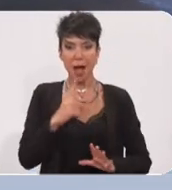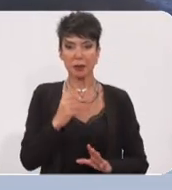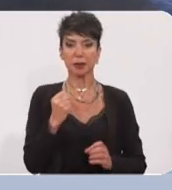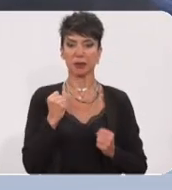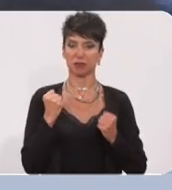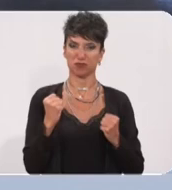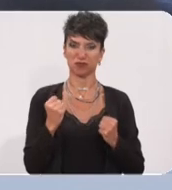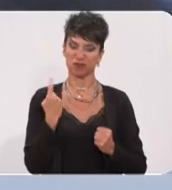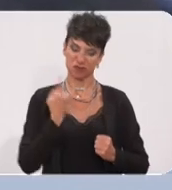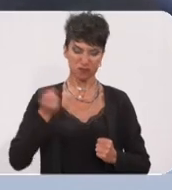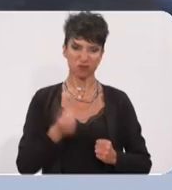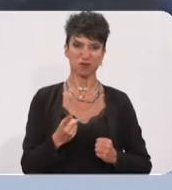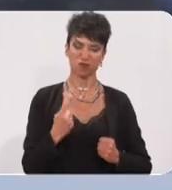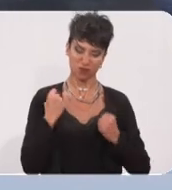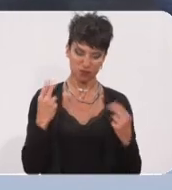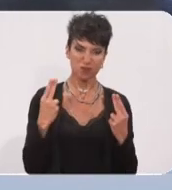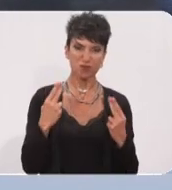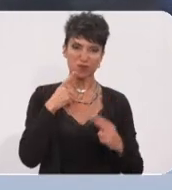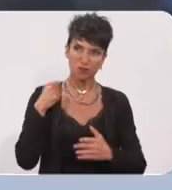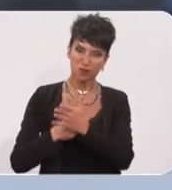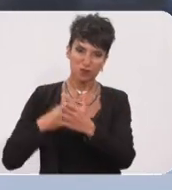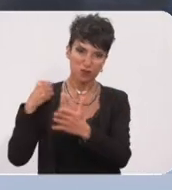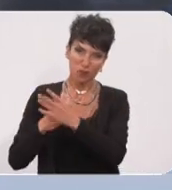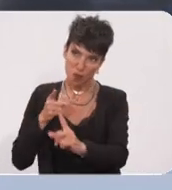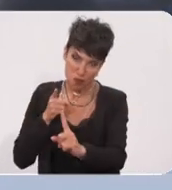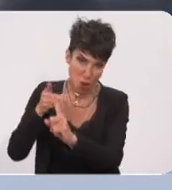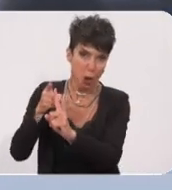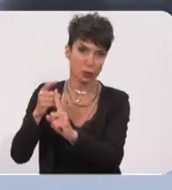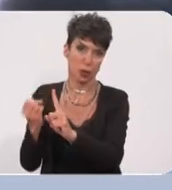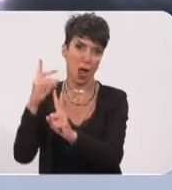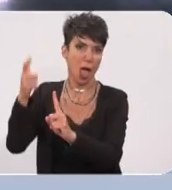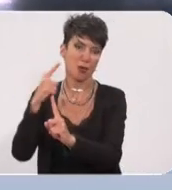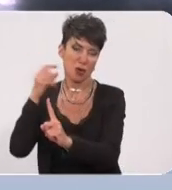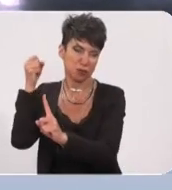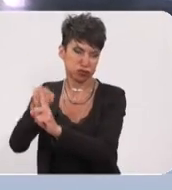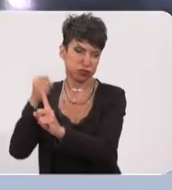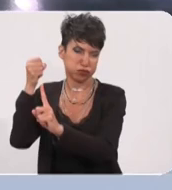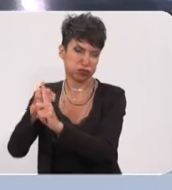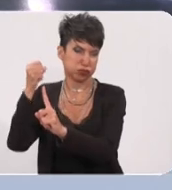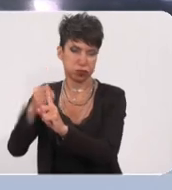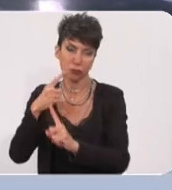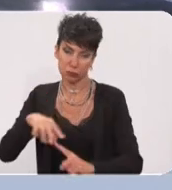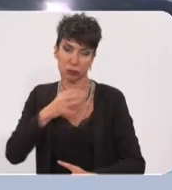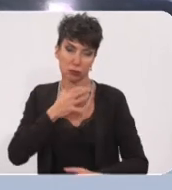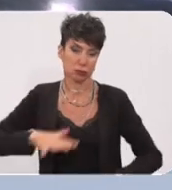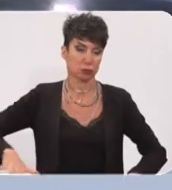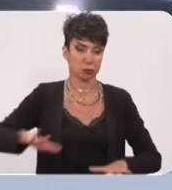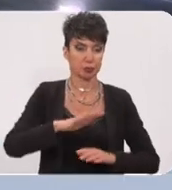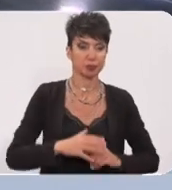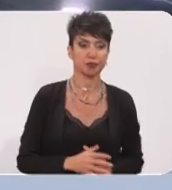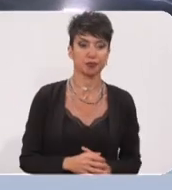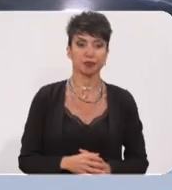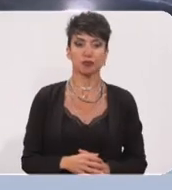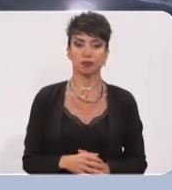100% στρατηγικά απέναντι στη Νέα Δημοκρατία αντιπολίτευση την επόμενη μέρα που έχει ανάγκη αυτός ο τόπος και αυτός ο λαός. Την άνοδο της άκρας δεξιάς και την